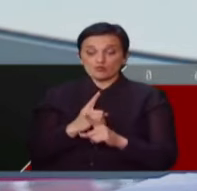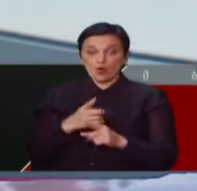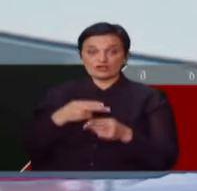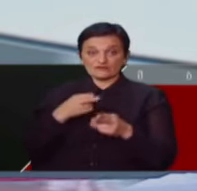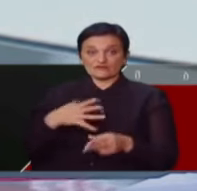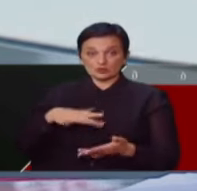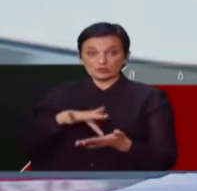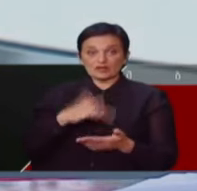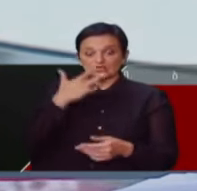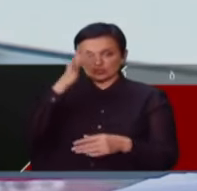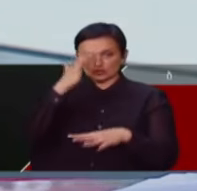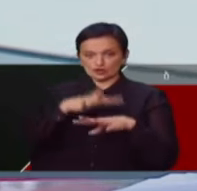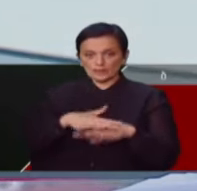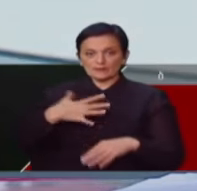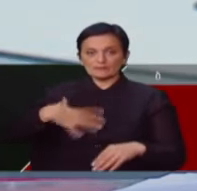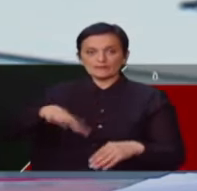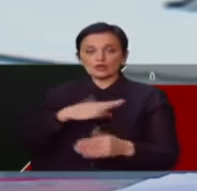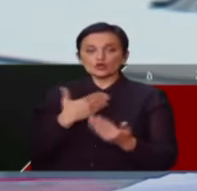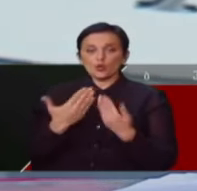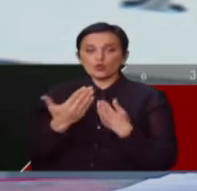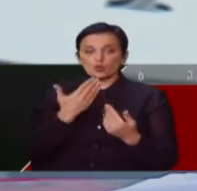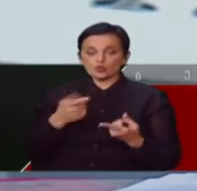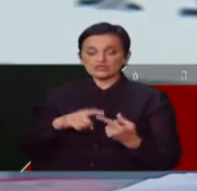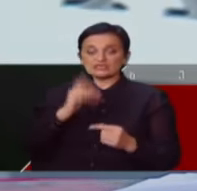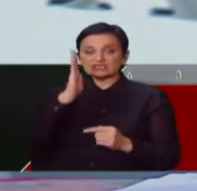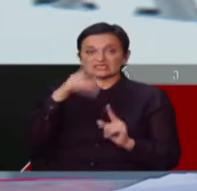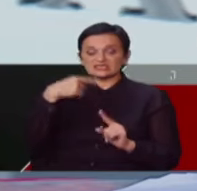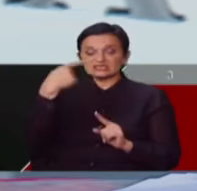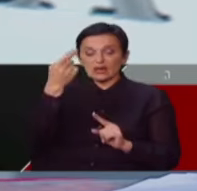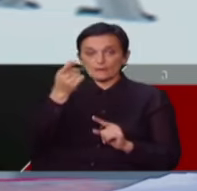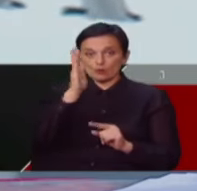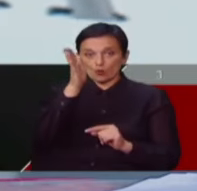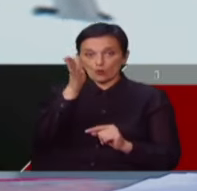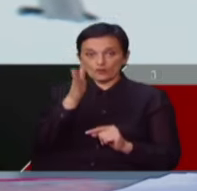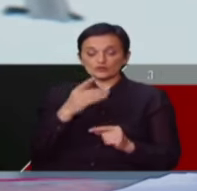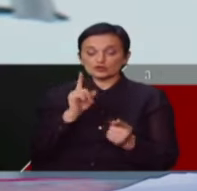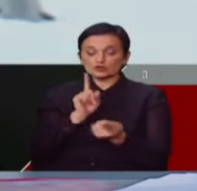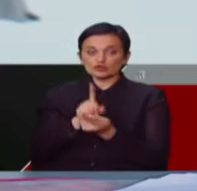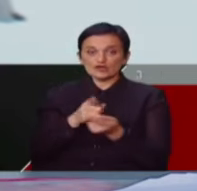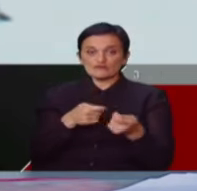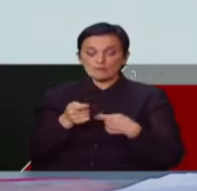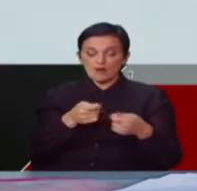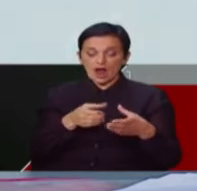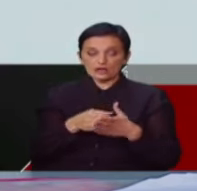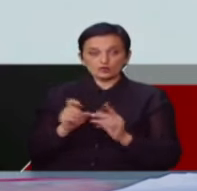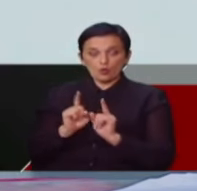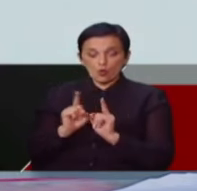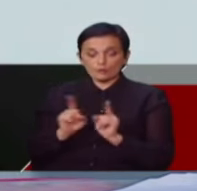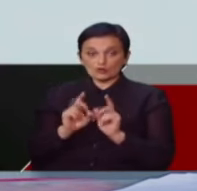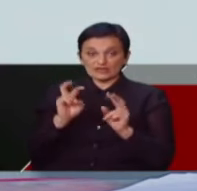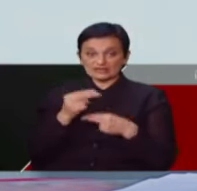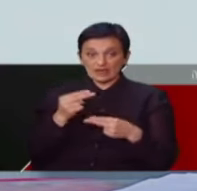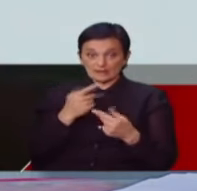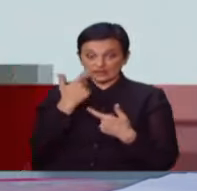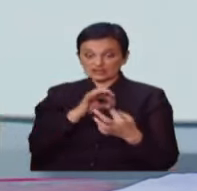սավուբարի շեղխեբա շերթեբուլ շտատեպիստը սակրտուլոս ուրդիրթոբստը սամամալու պերսպեկտիվաս։ Չախոդրեպի գայի մարդամ մարդուլ գունտան դա